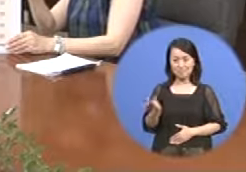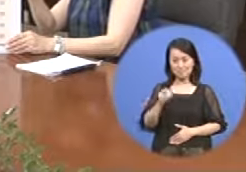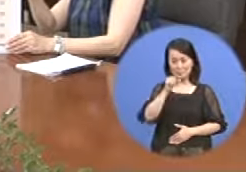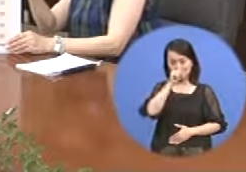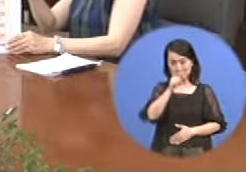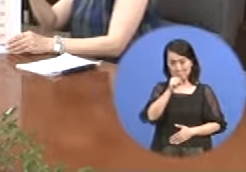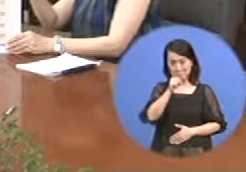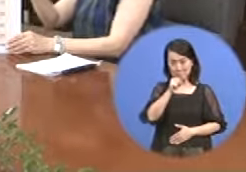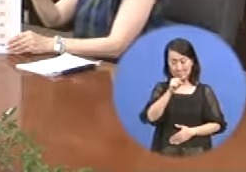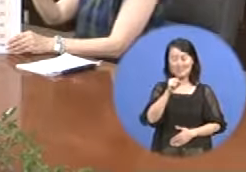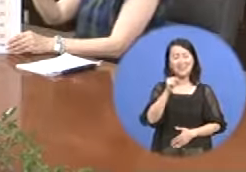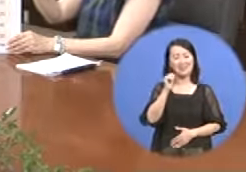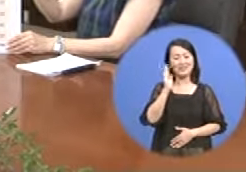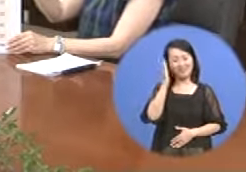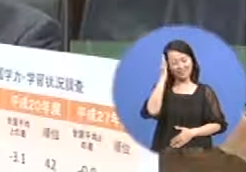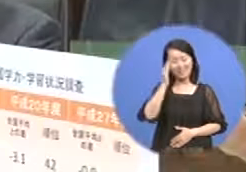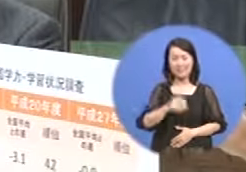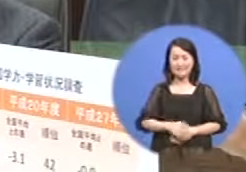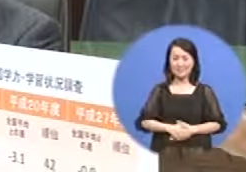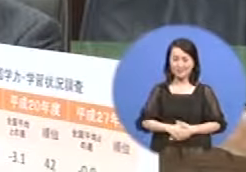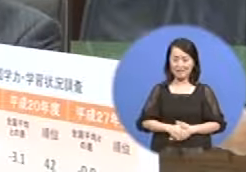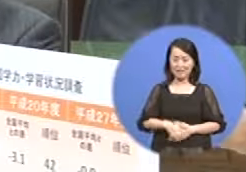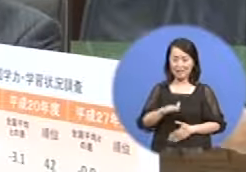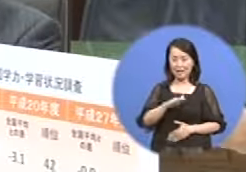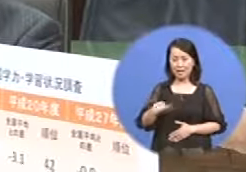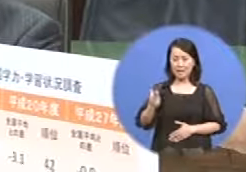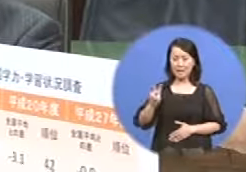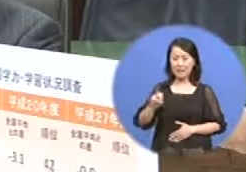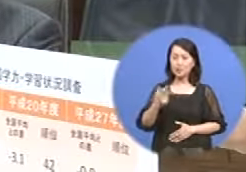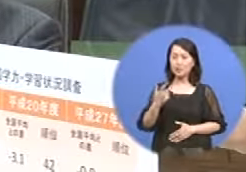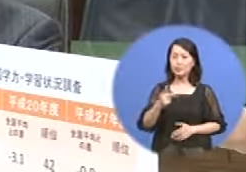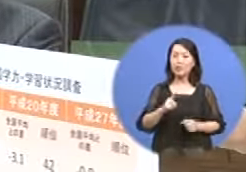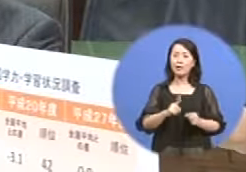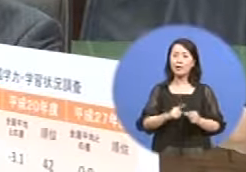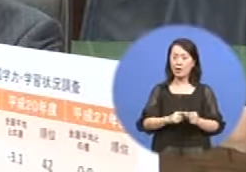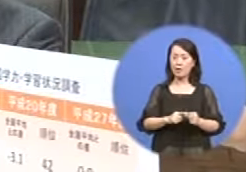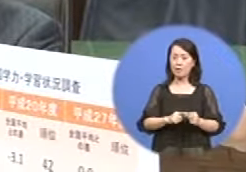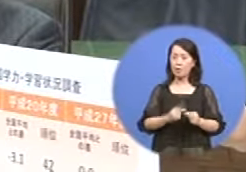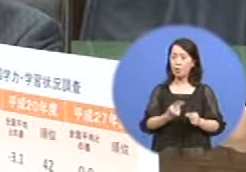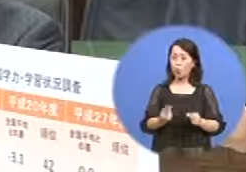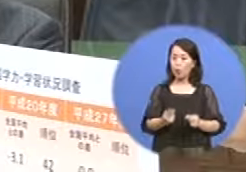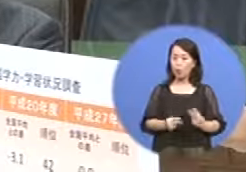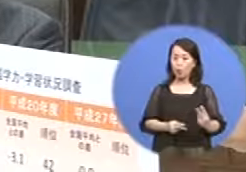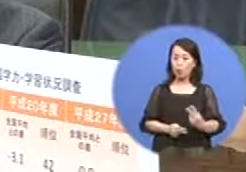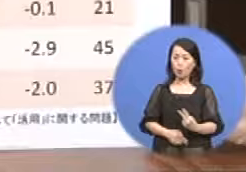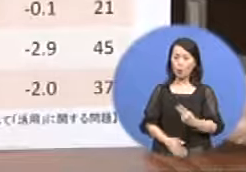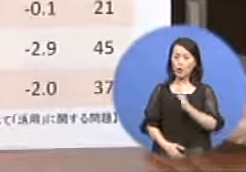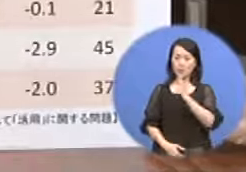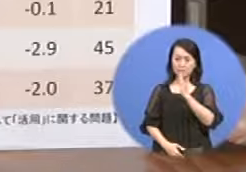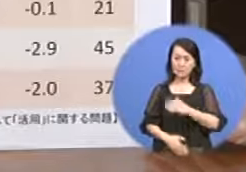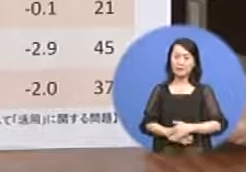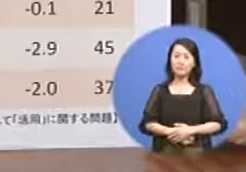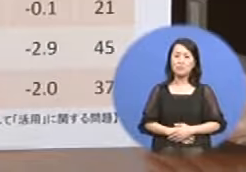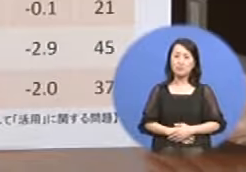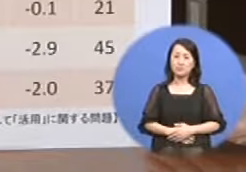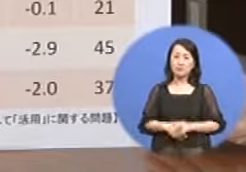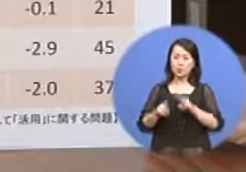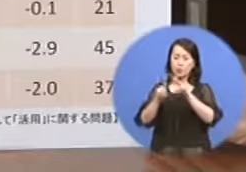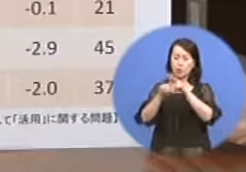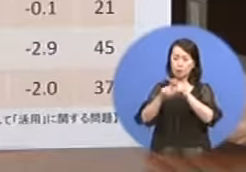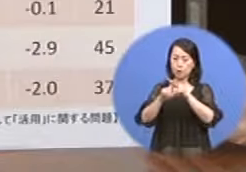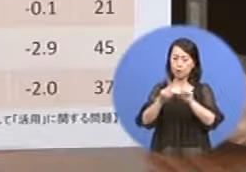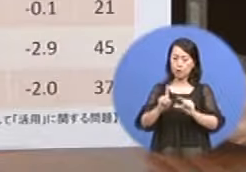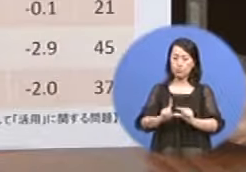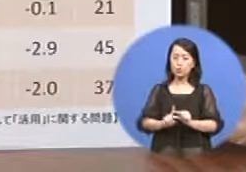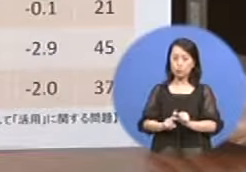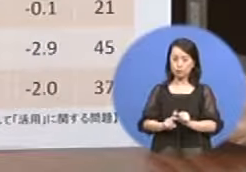で、これ平成27年のところを見ていただきますと、小学生中